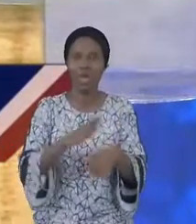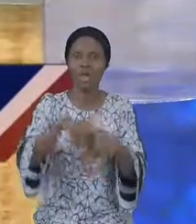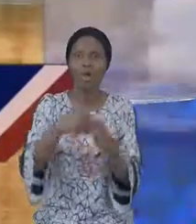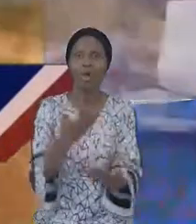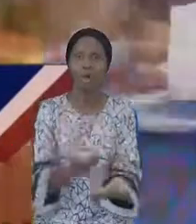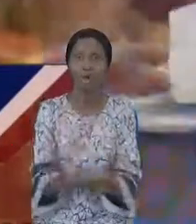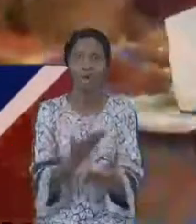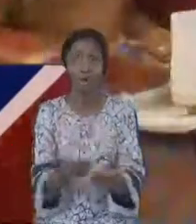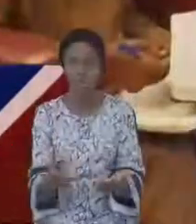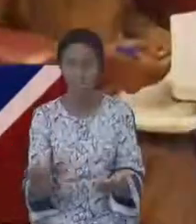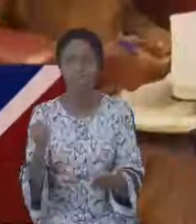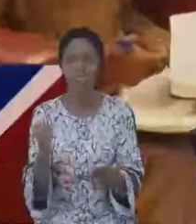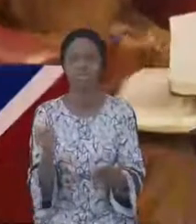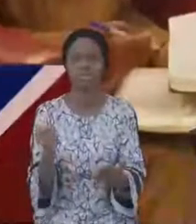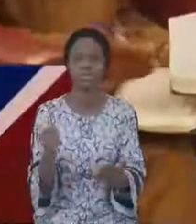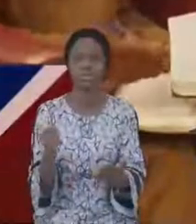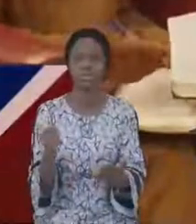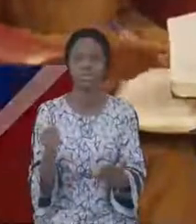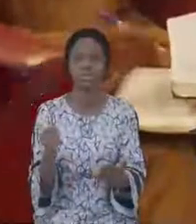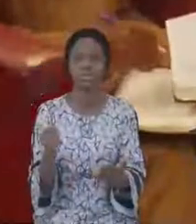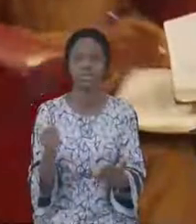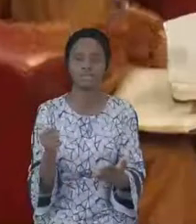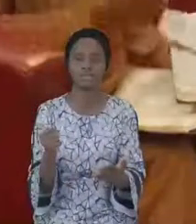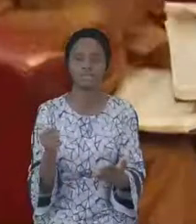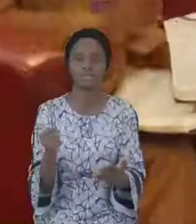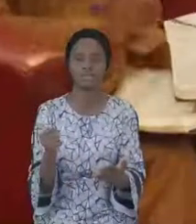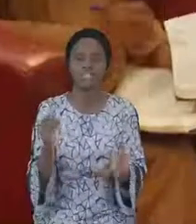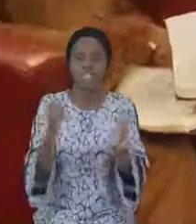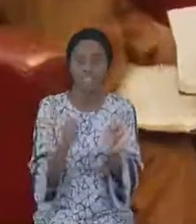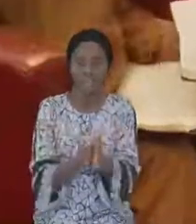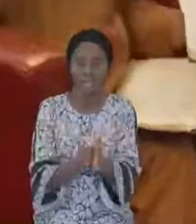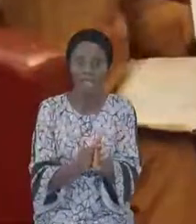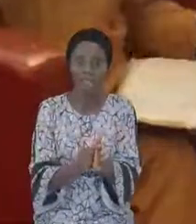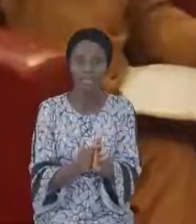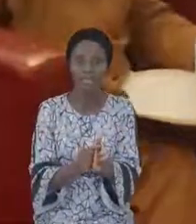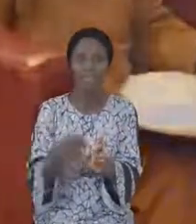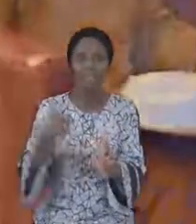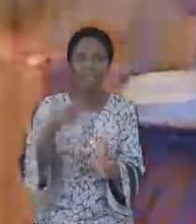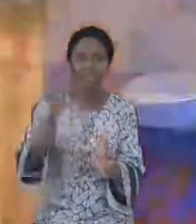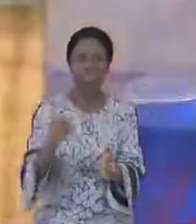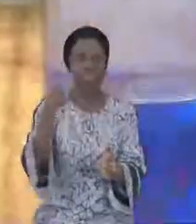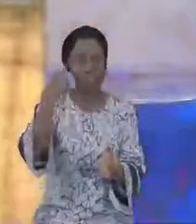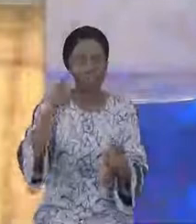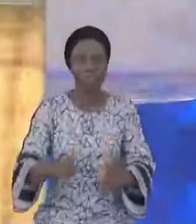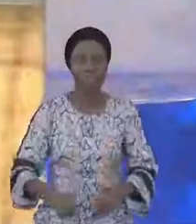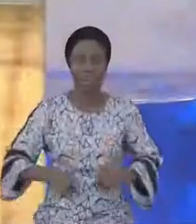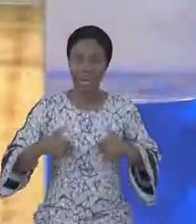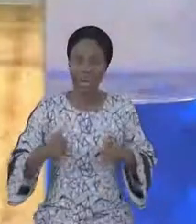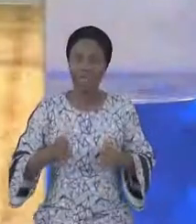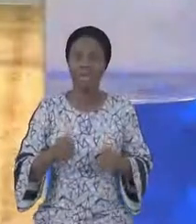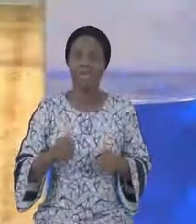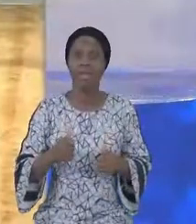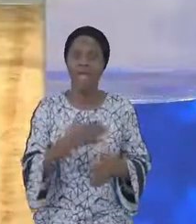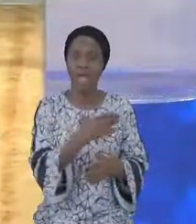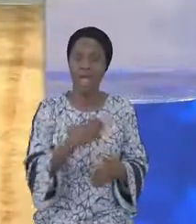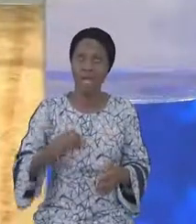combien de choses avez-vous maintenant? Tout ce qui contribue à la vie et